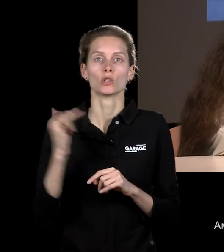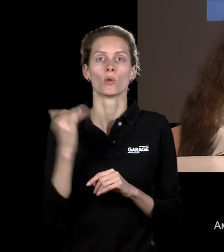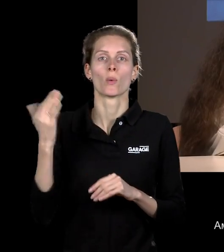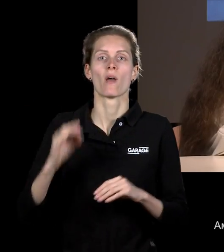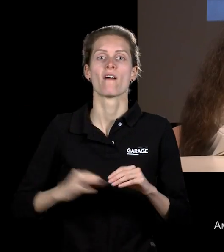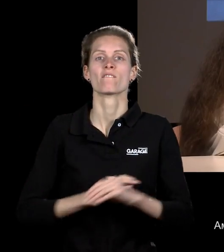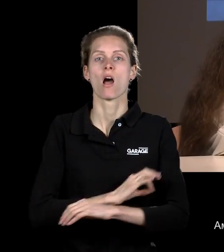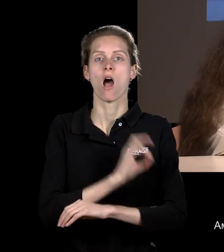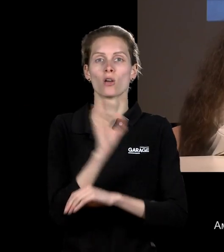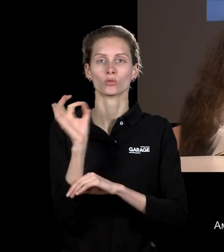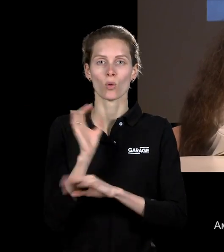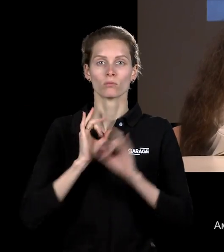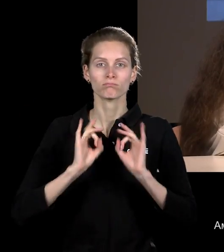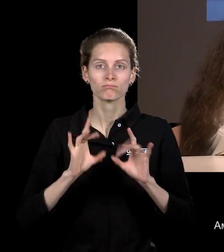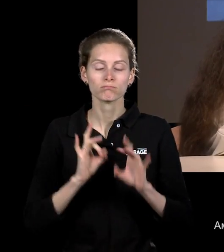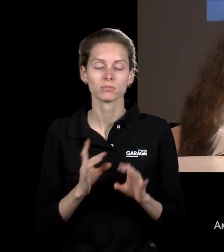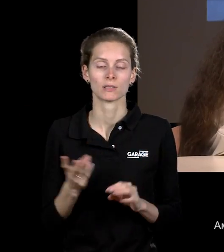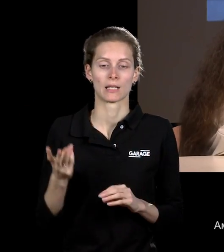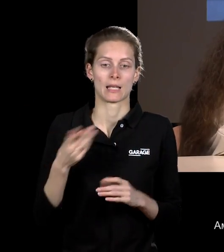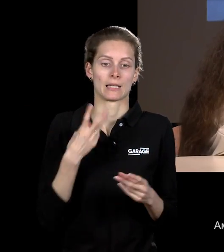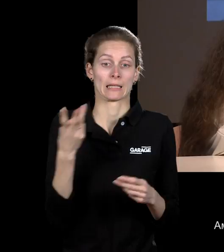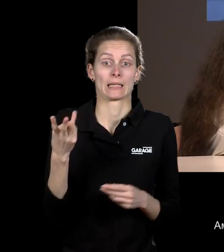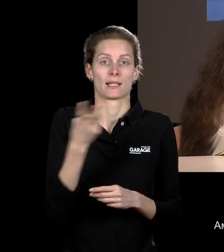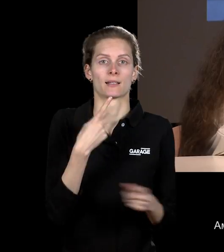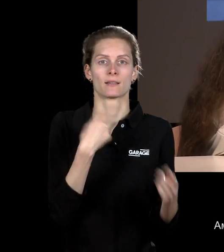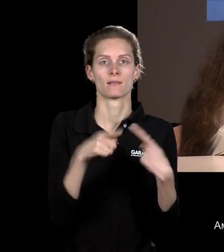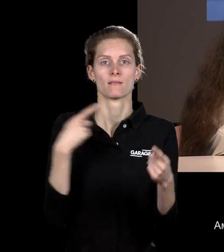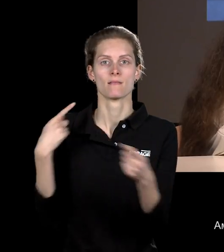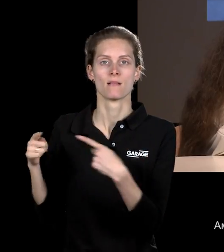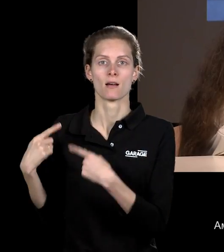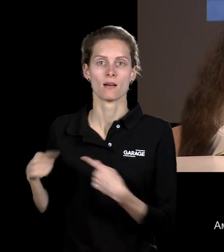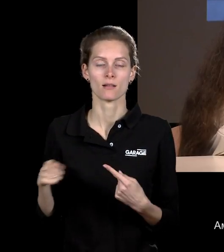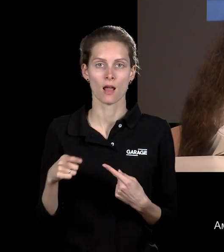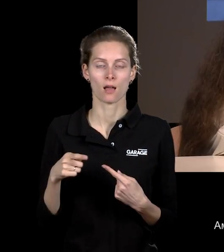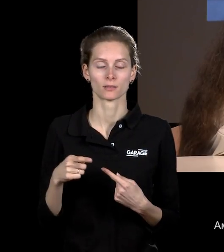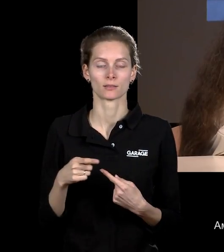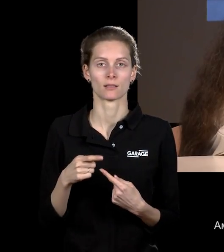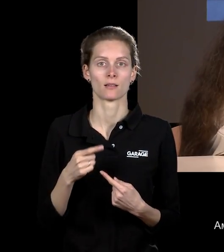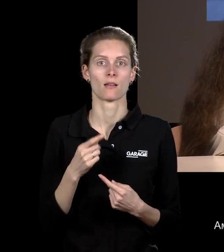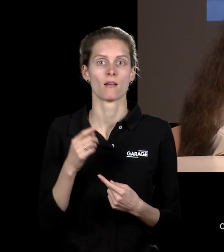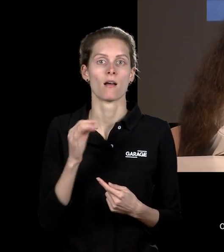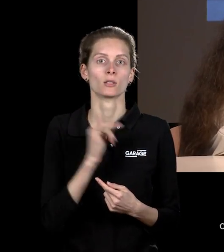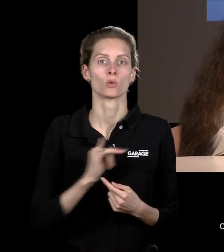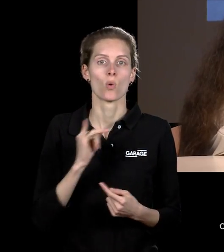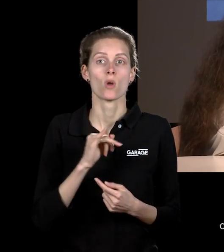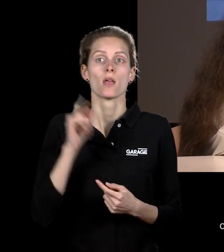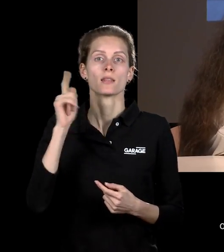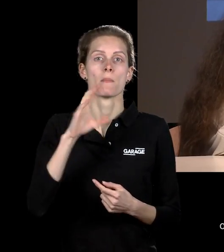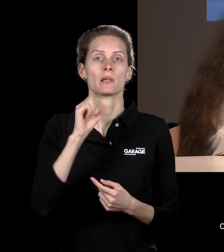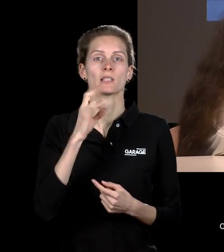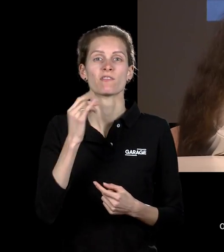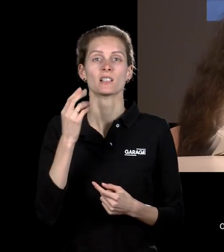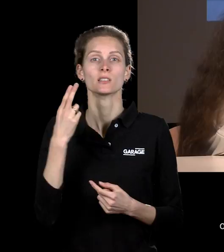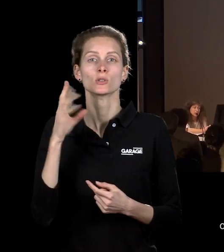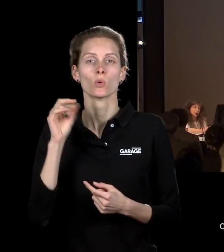знаете, Сан-Франциско – это город в Америке с самой большой азиатской диаспорой, китайской и японской. И вот эта